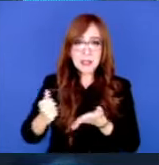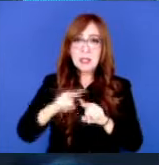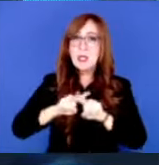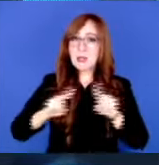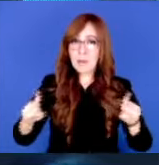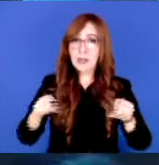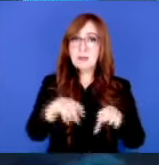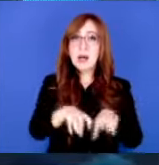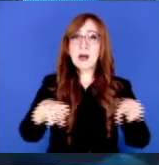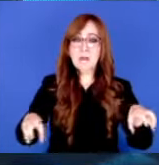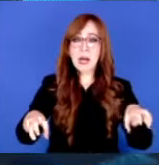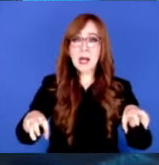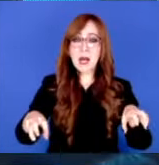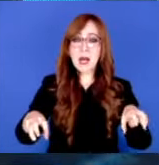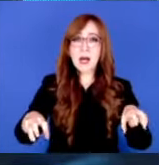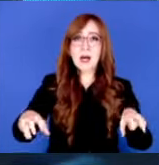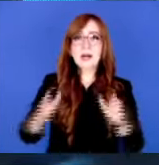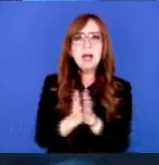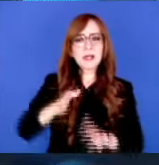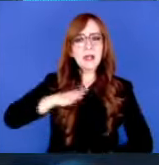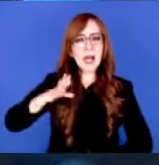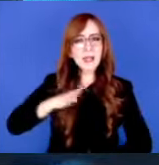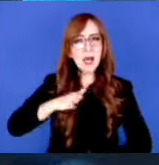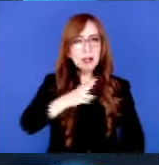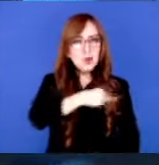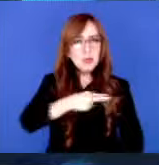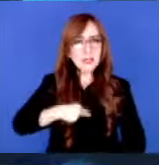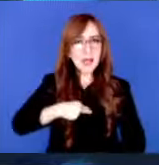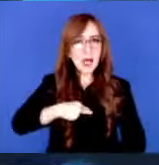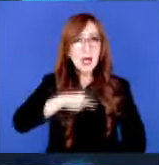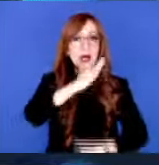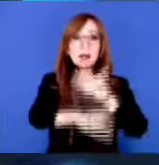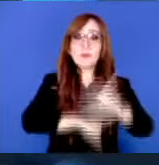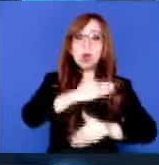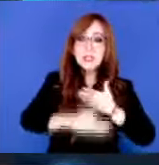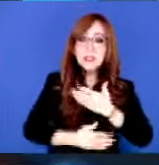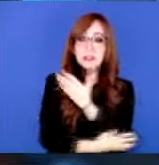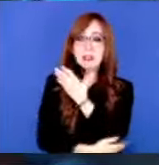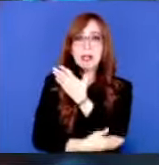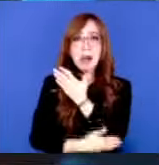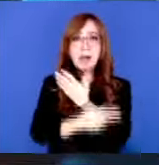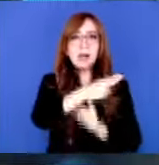kita, kekayaan alam kita diolah di negeri kita sendiri.